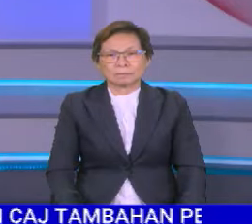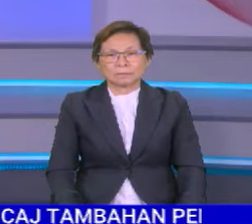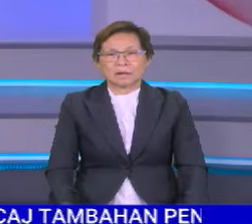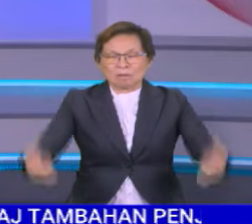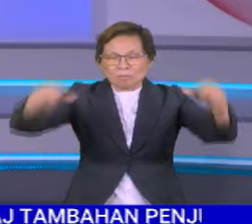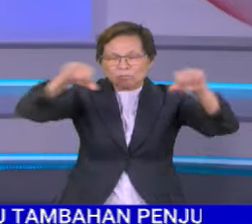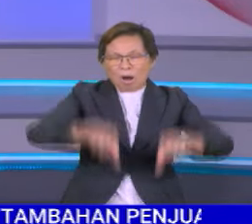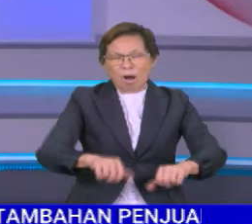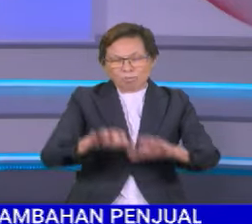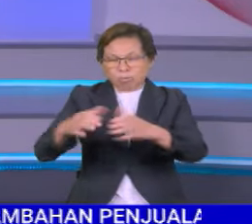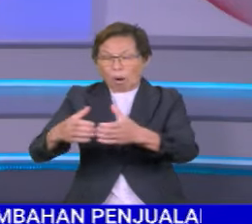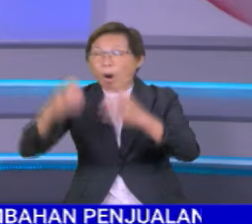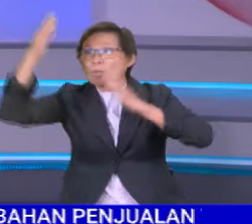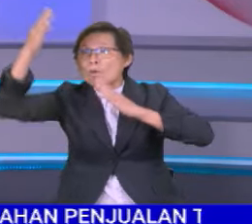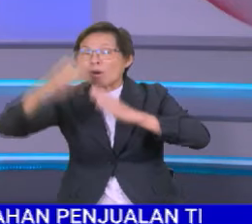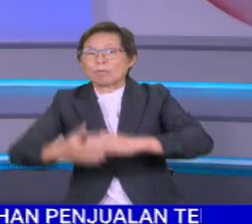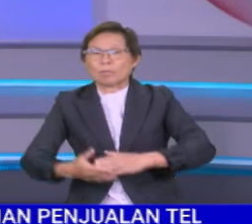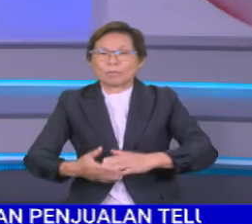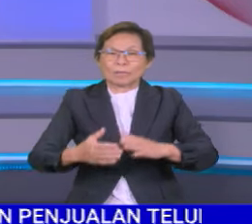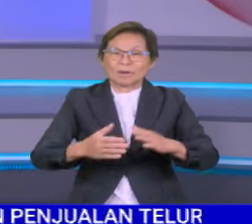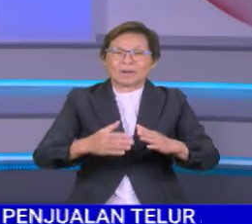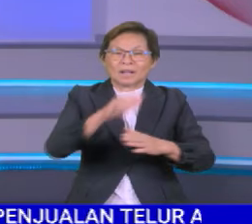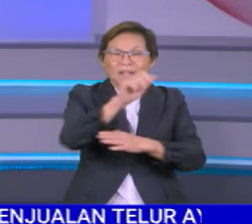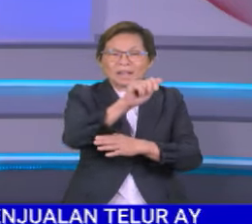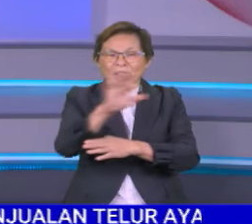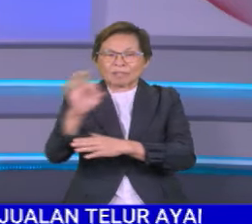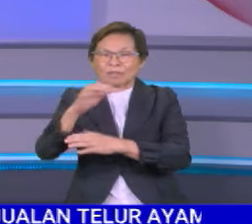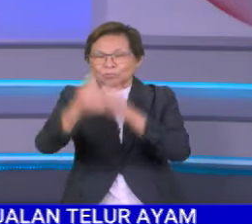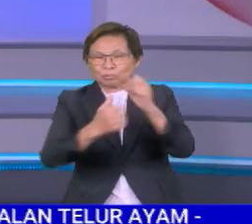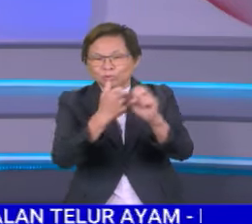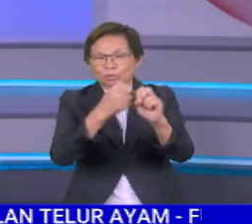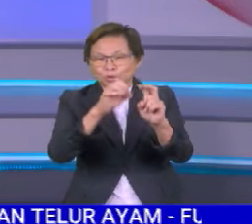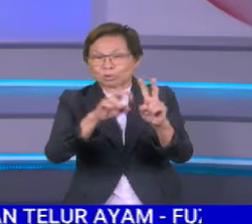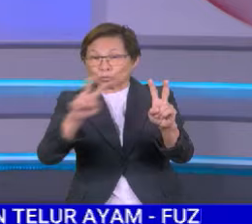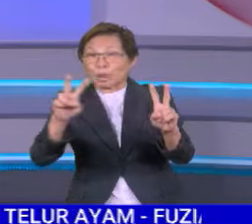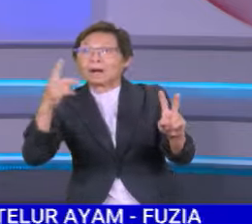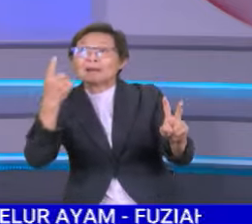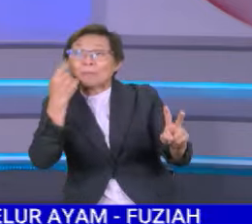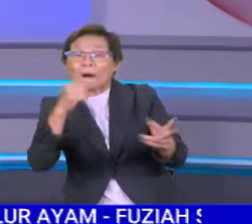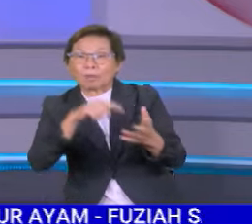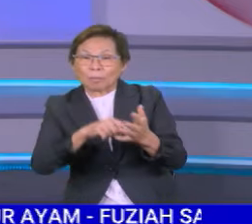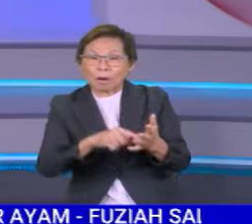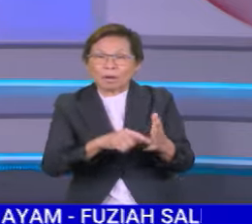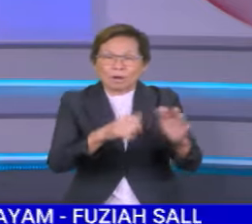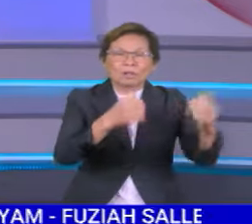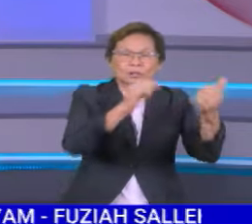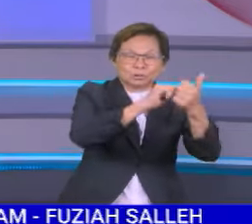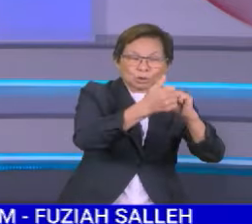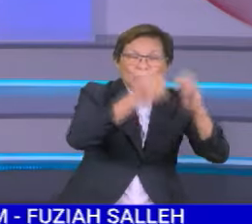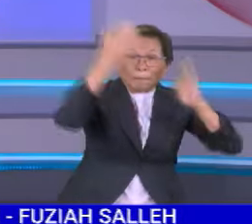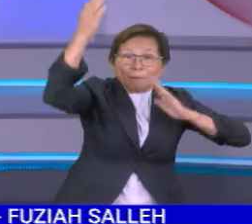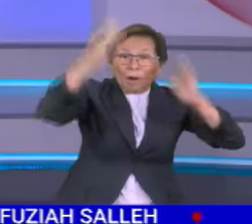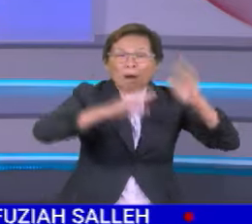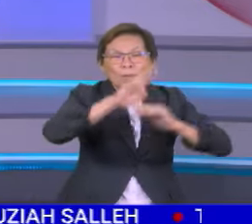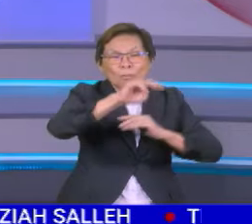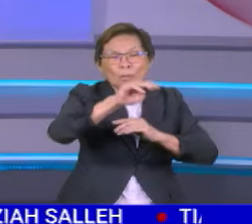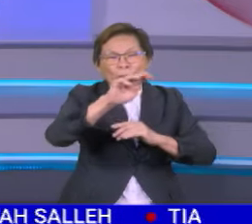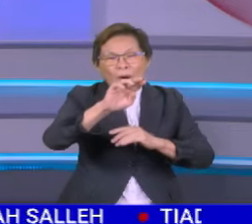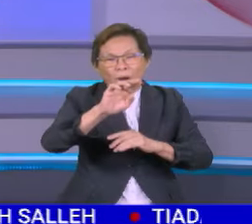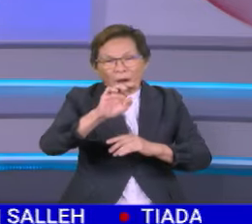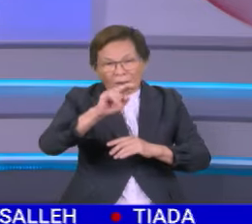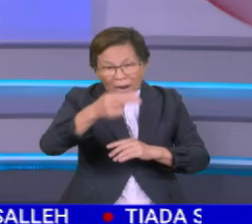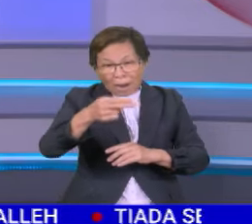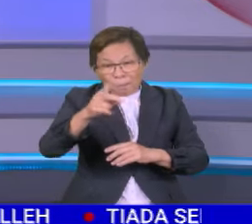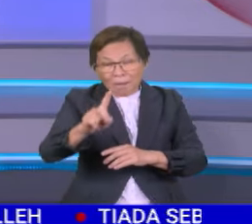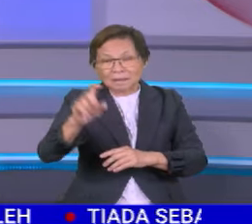Susulan kekalahan skor Harimau Malaya dalam kempen Piala AFF 2022 baru-baru ini, pemati sukan tempatan Muhammad Sadiq Mustafa